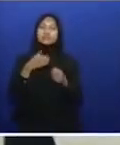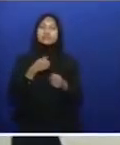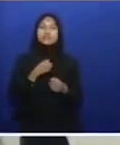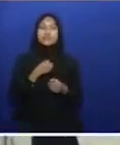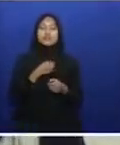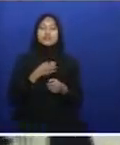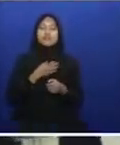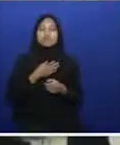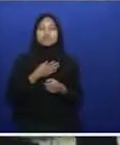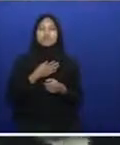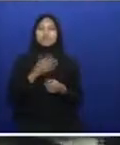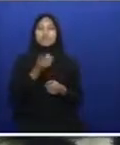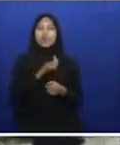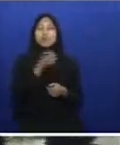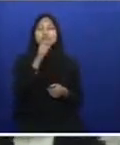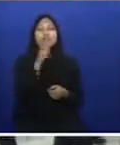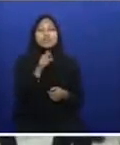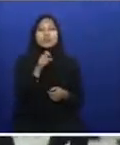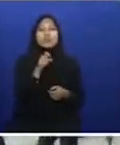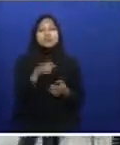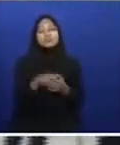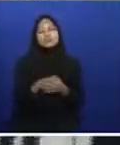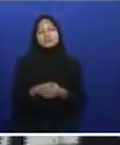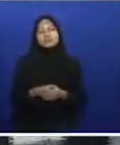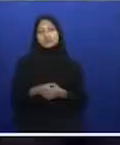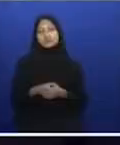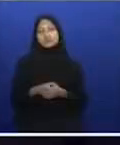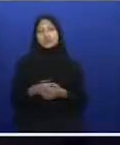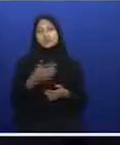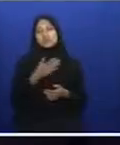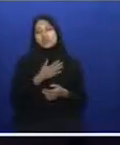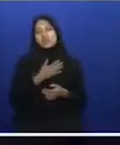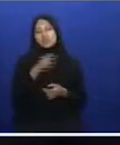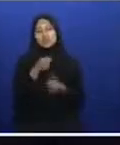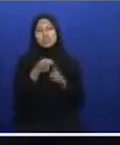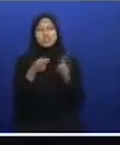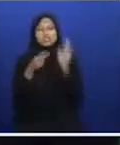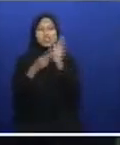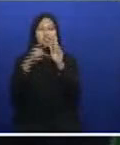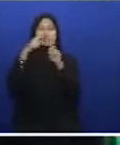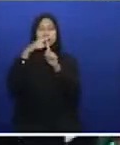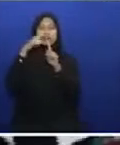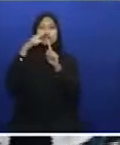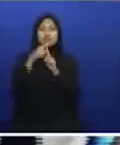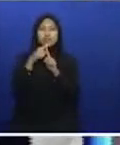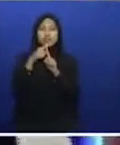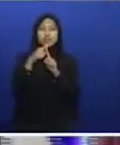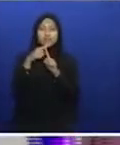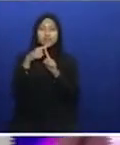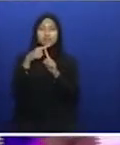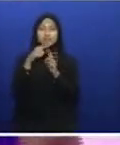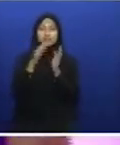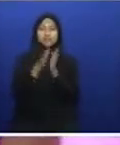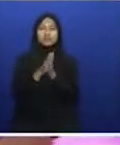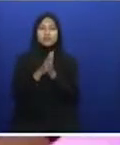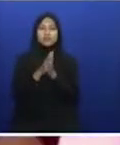Pak. Ya, siap. Kan, saya kan berasal dari NTT. Dan di NTT juga banyak